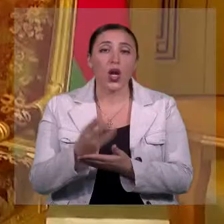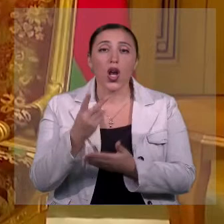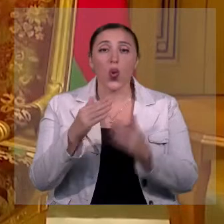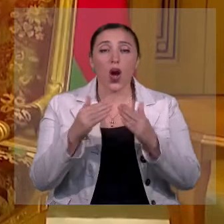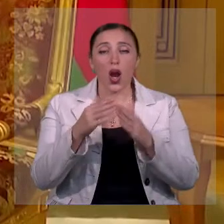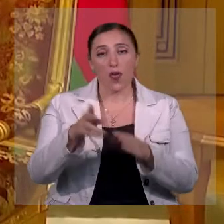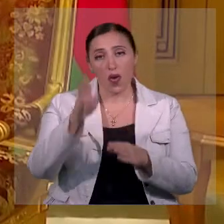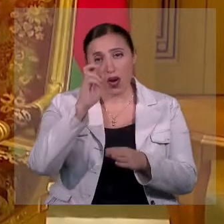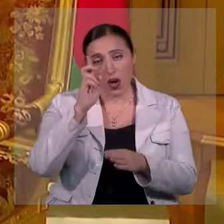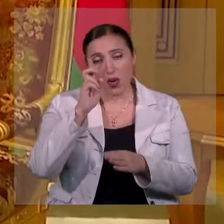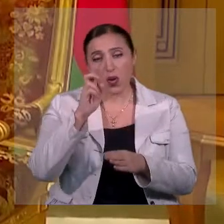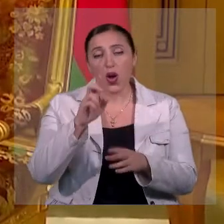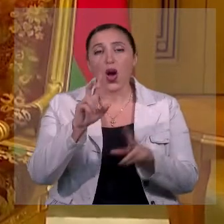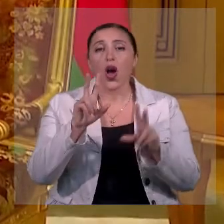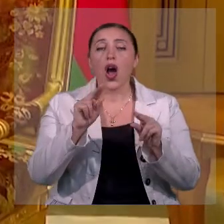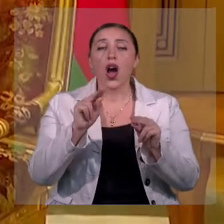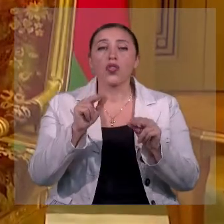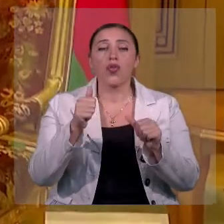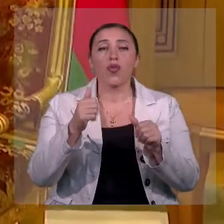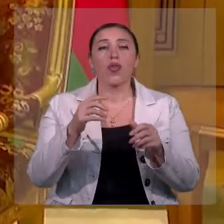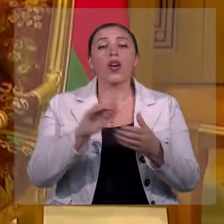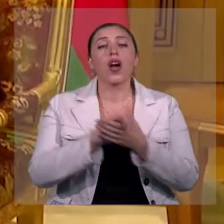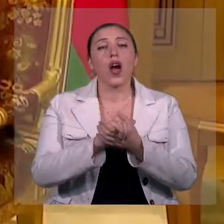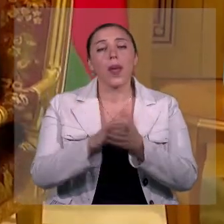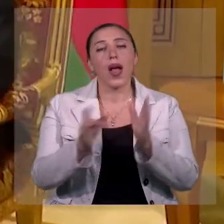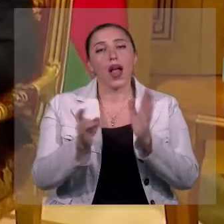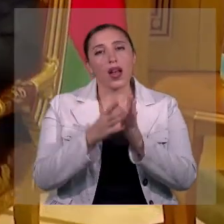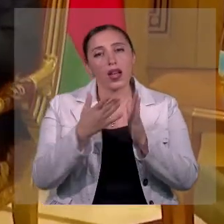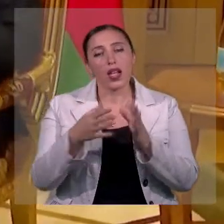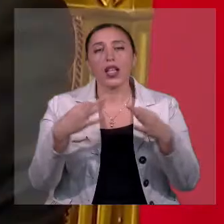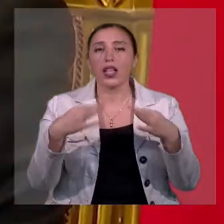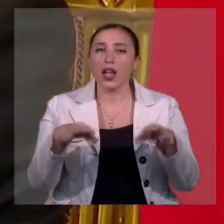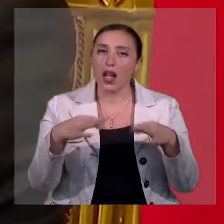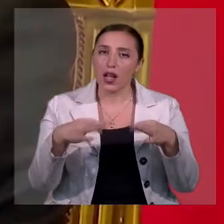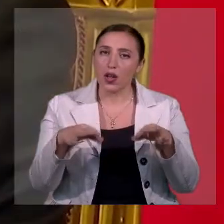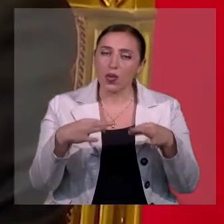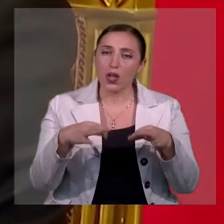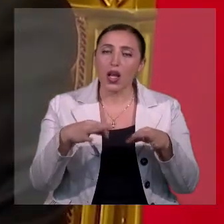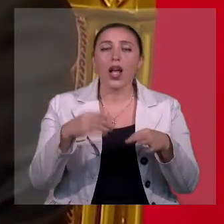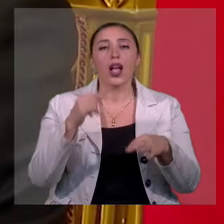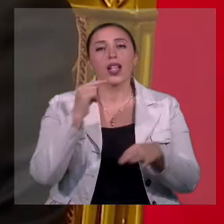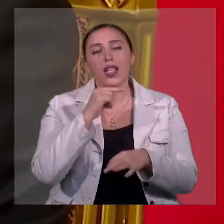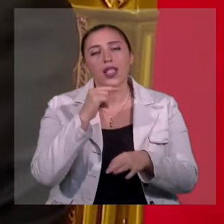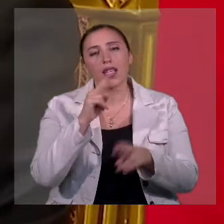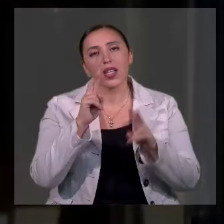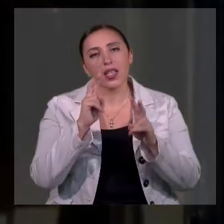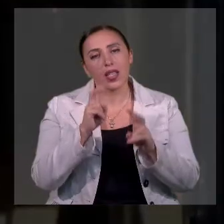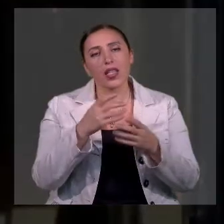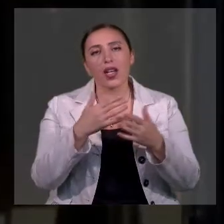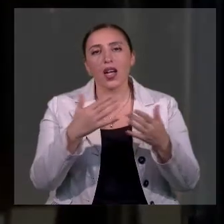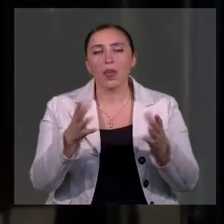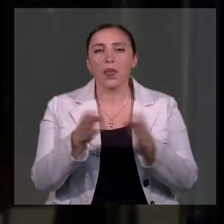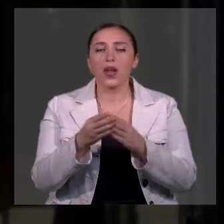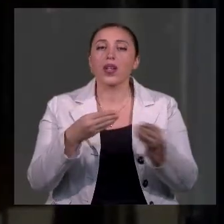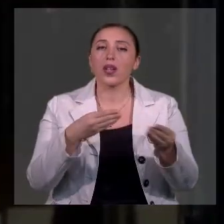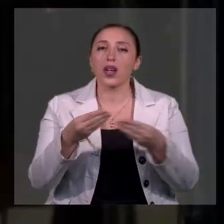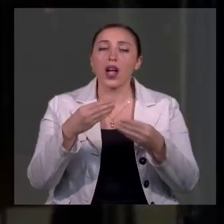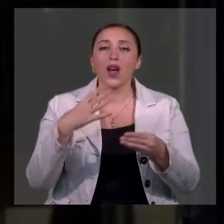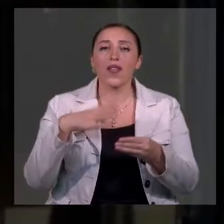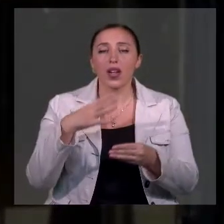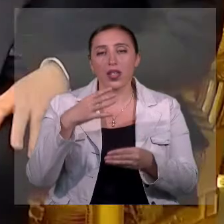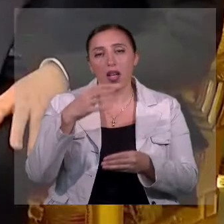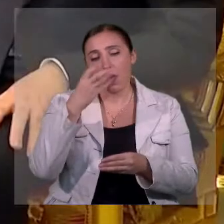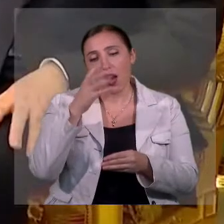հարևան երկրները հաջողությամբ համագործակցում են էներգետիկայի, տրանսպորտի և տնտեսական ոլորտներում։ Վրաստանը Բաքվի համար